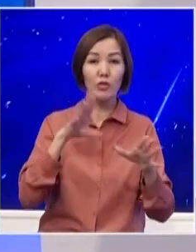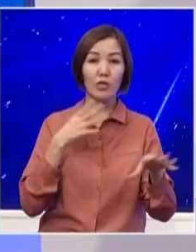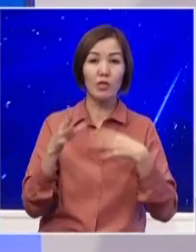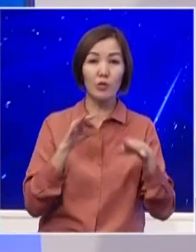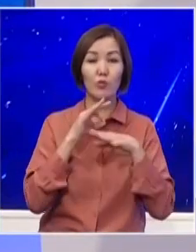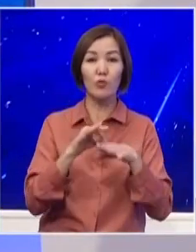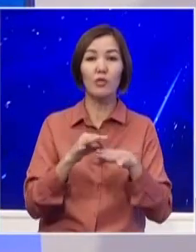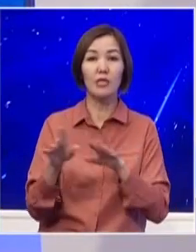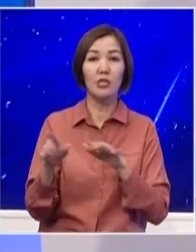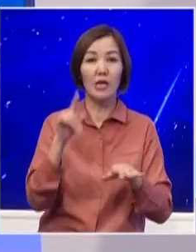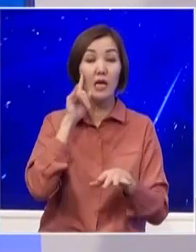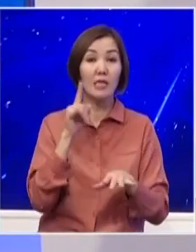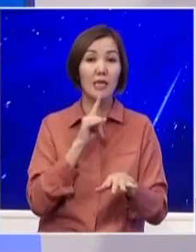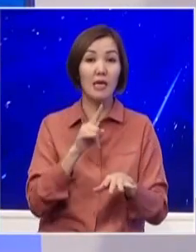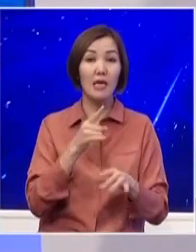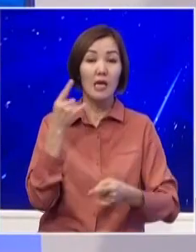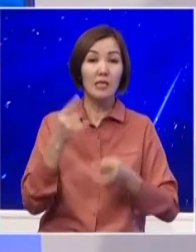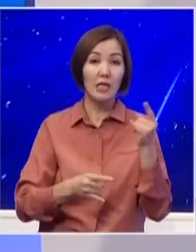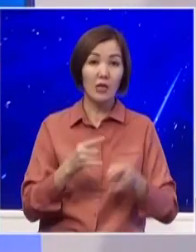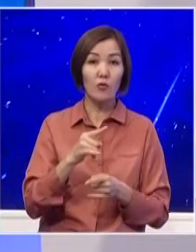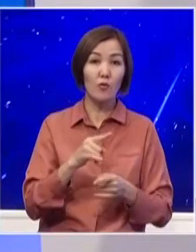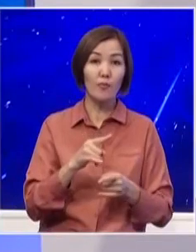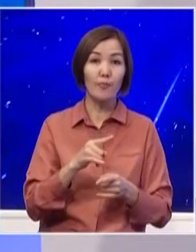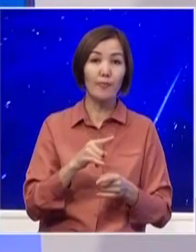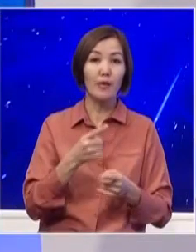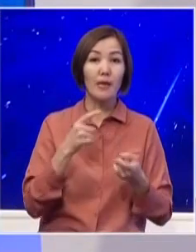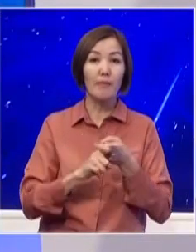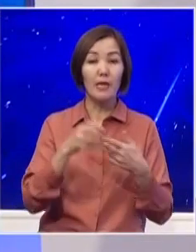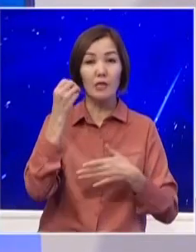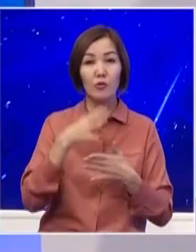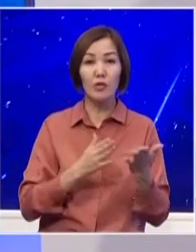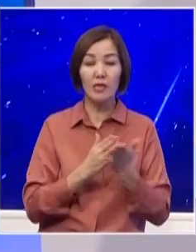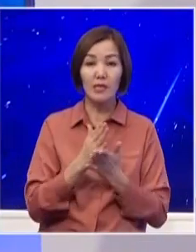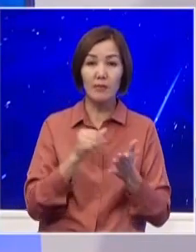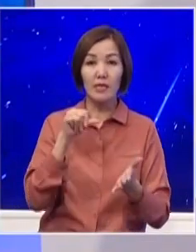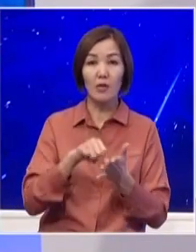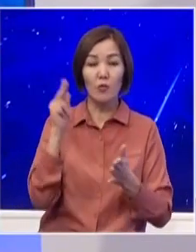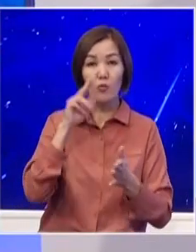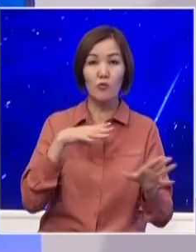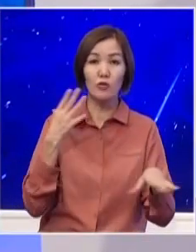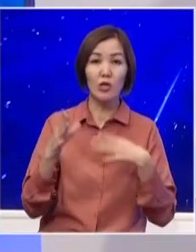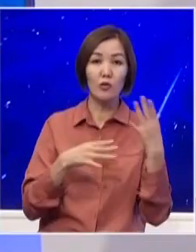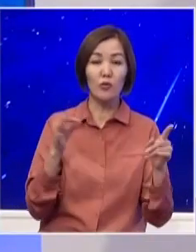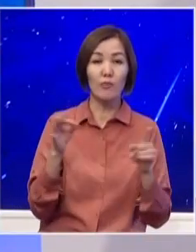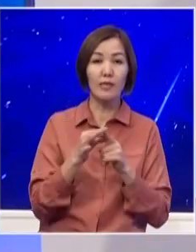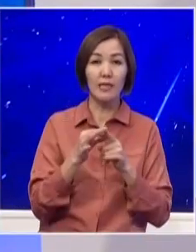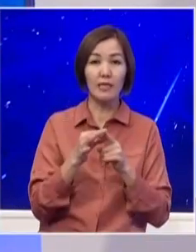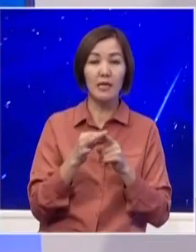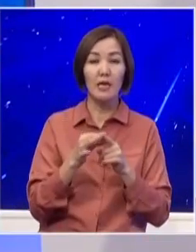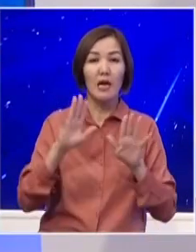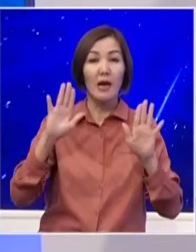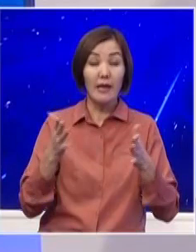ауқымды оқу-жаттығуын өткізді. Шараға Қазақтелеком акционерлік қоғамы байланыс орталығының қызметкерлері де қатысты. Оқу-жаттығудың